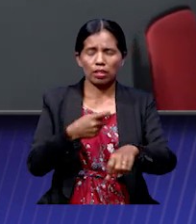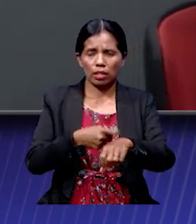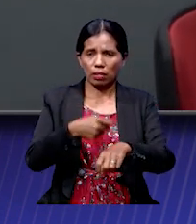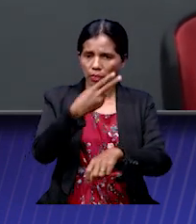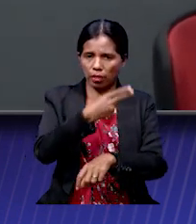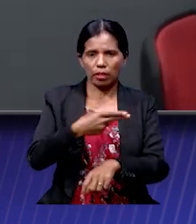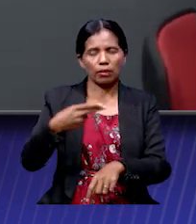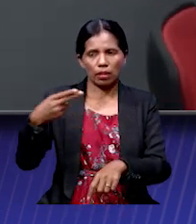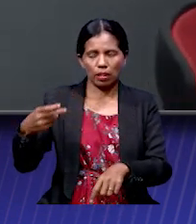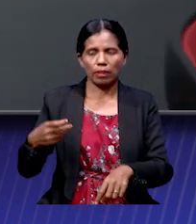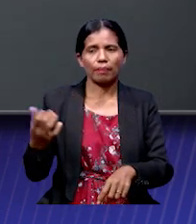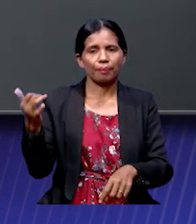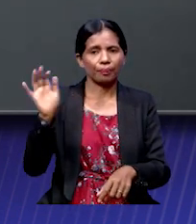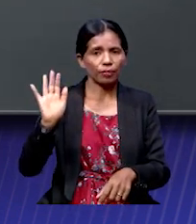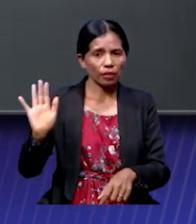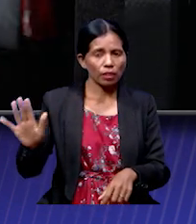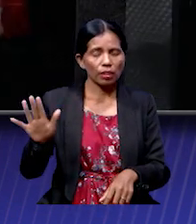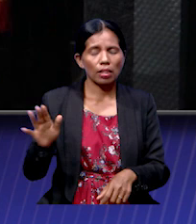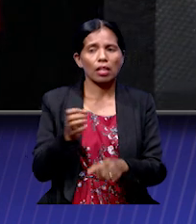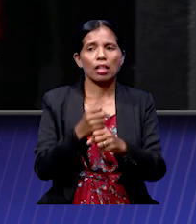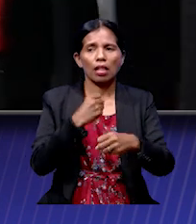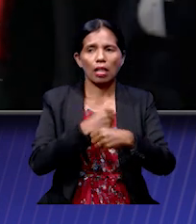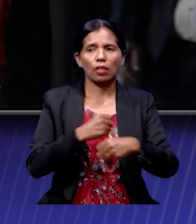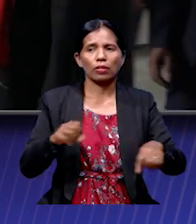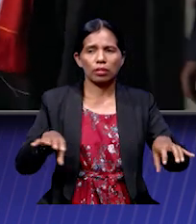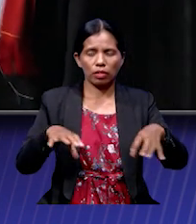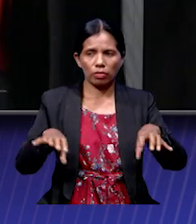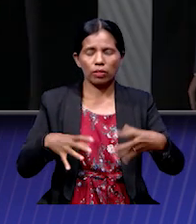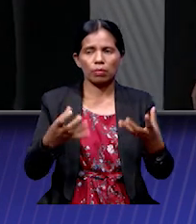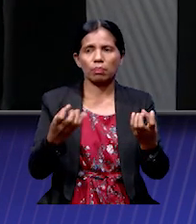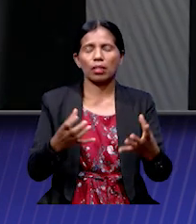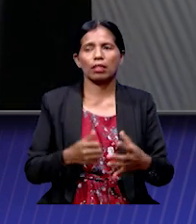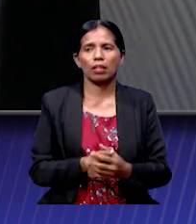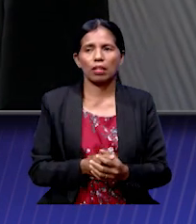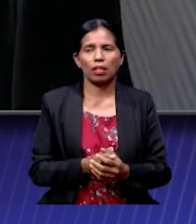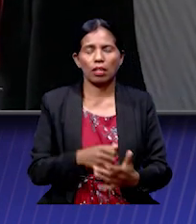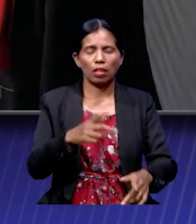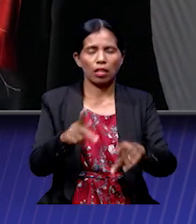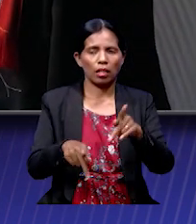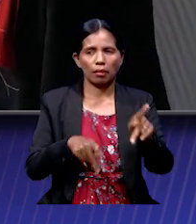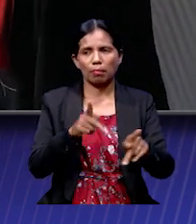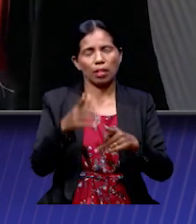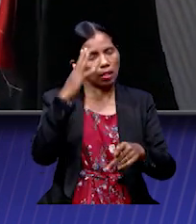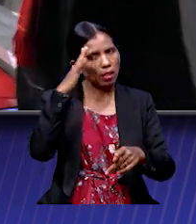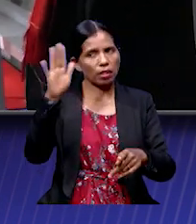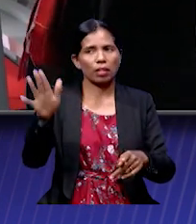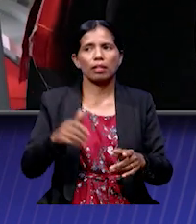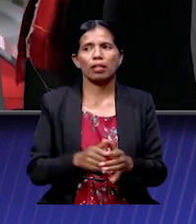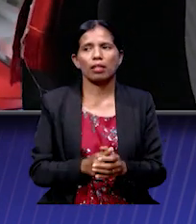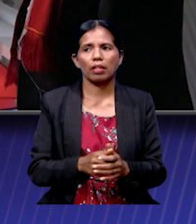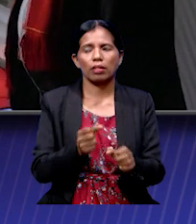Indonésia, nia halo serviço bara, nebe mak emalahatene.